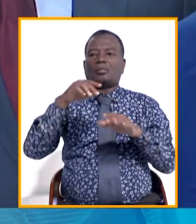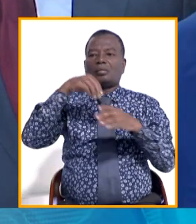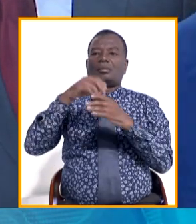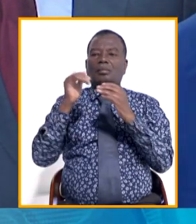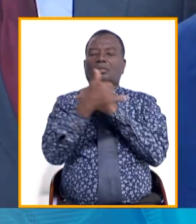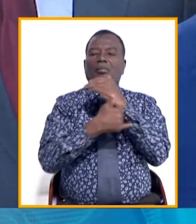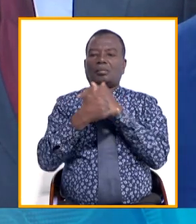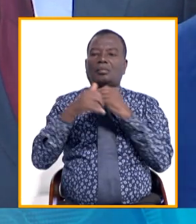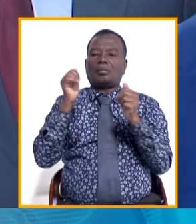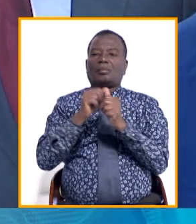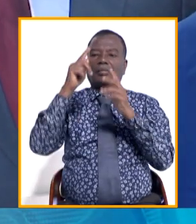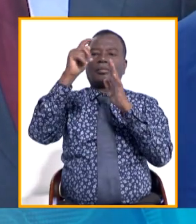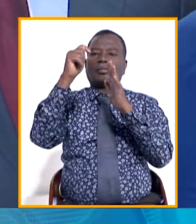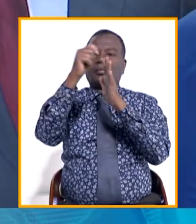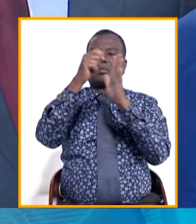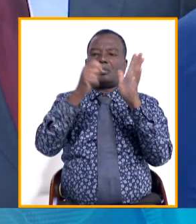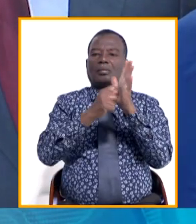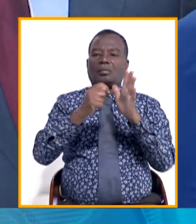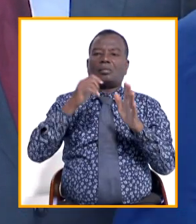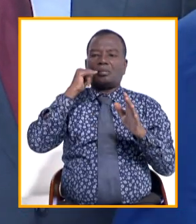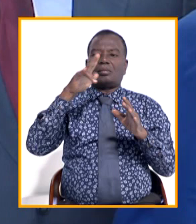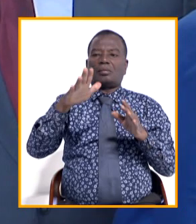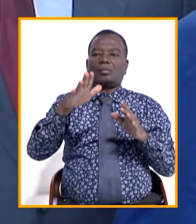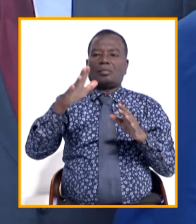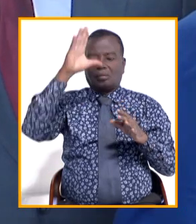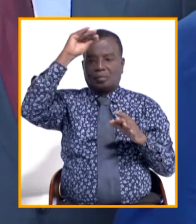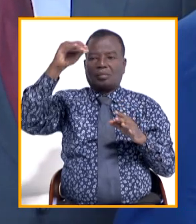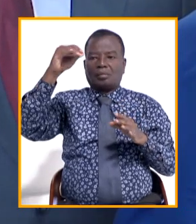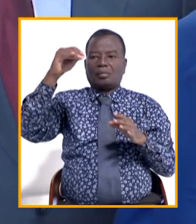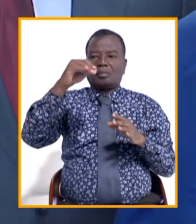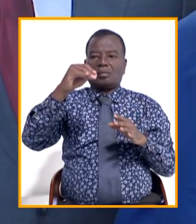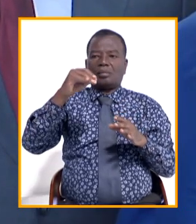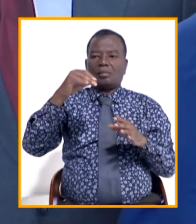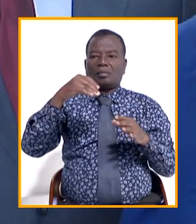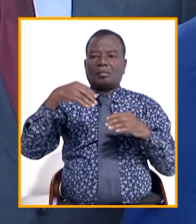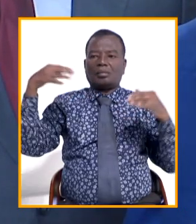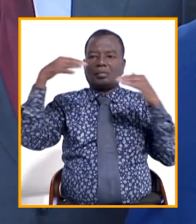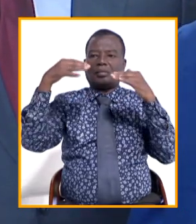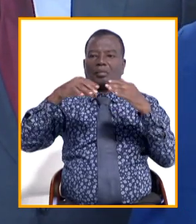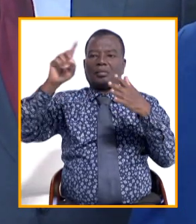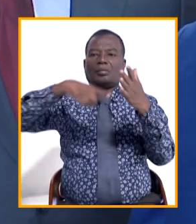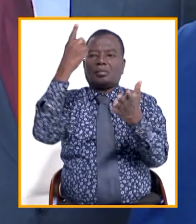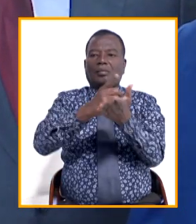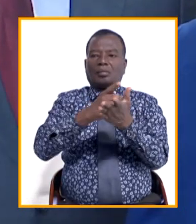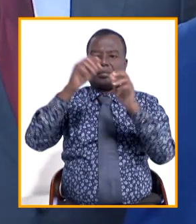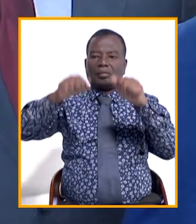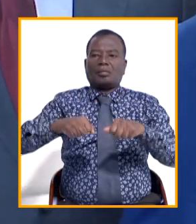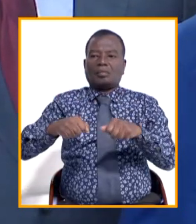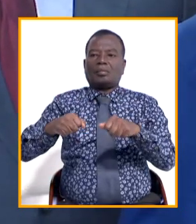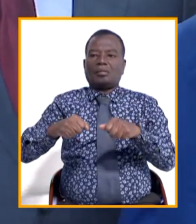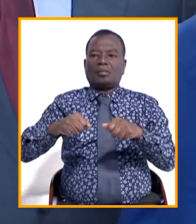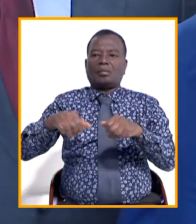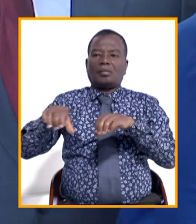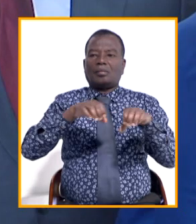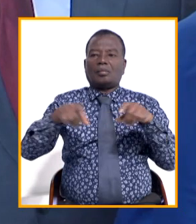pays. Avec ce texte, la femme, l'homme, à égalité de diplôme, peuvent